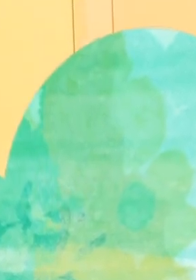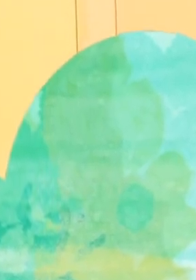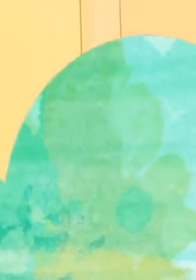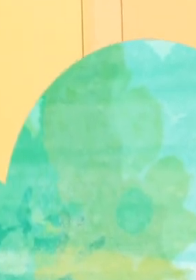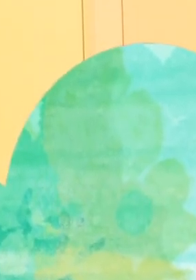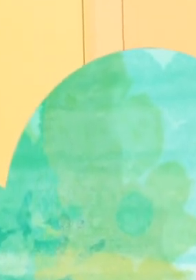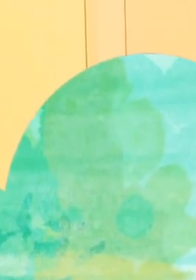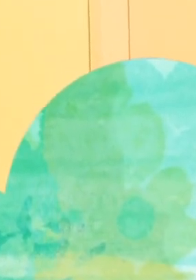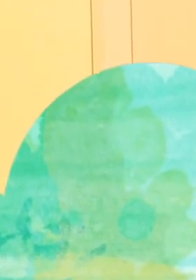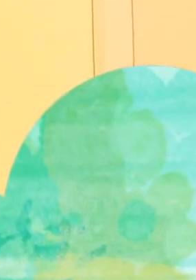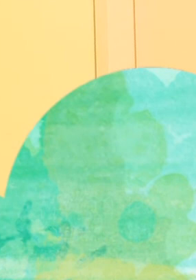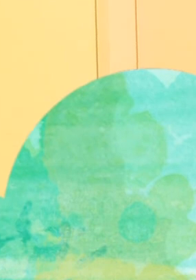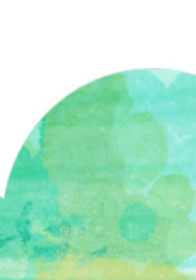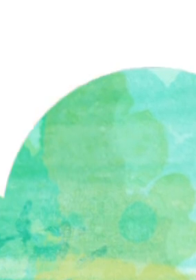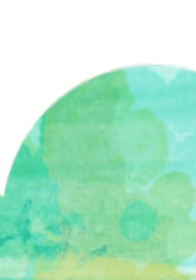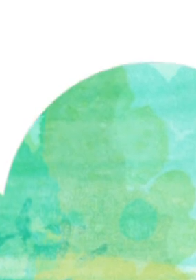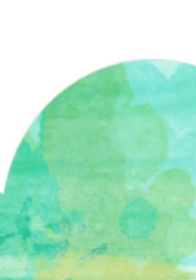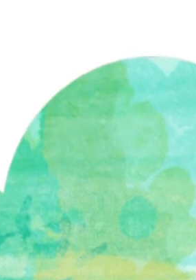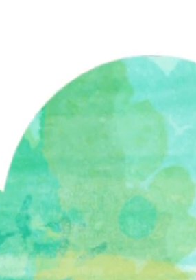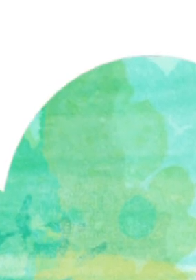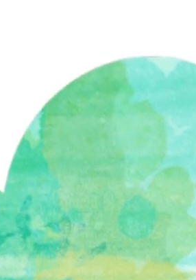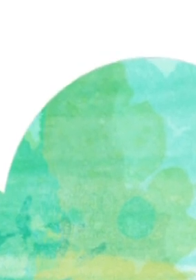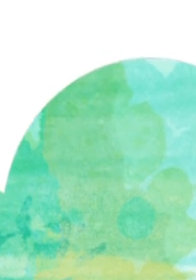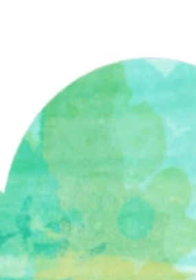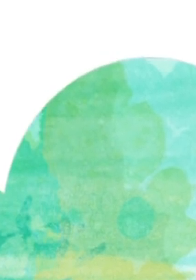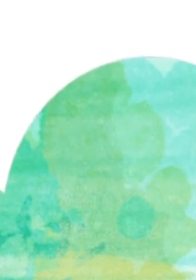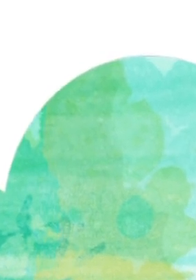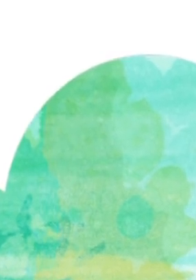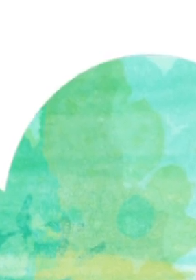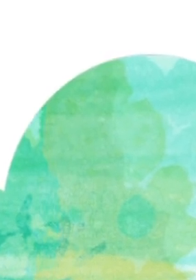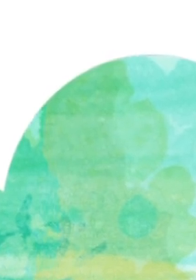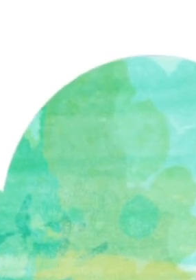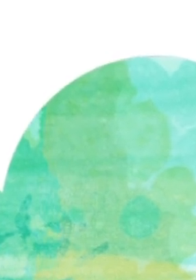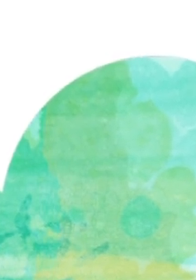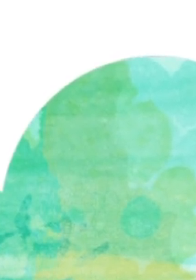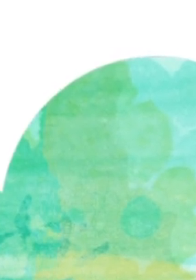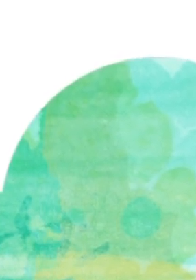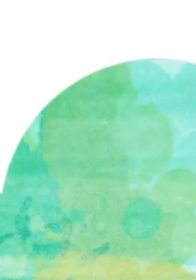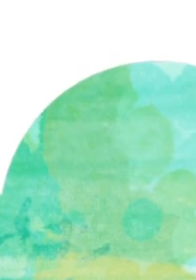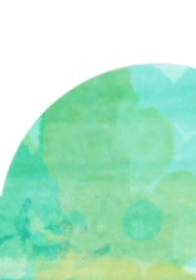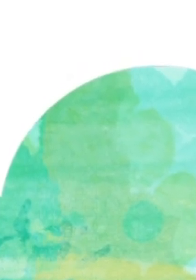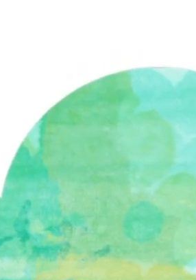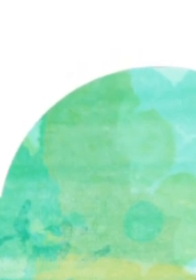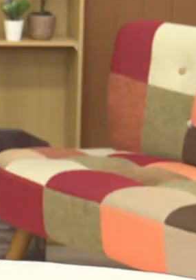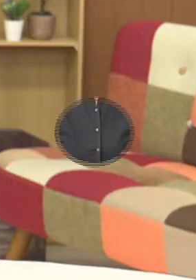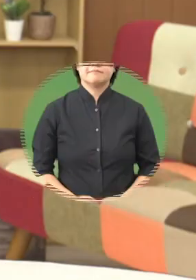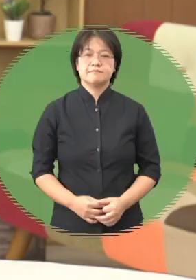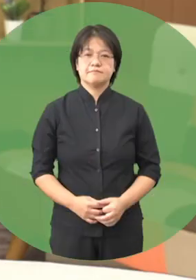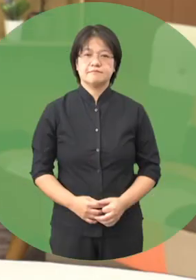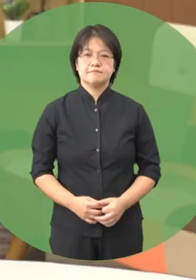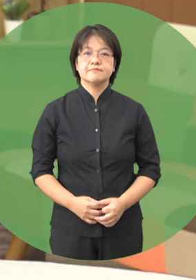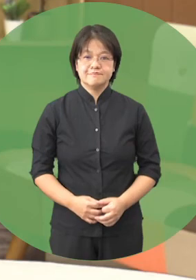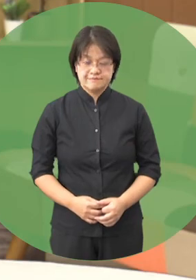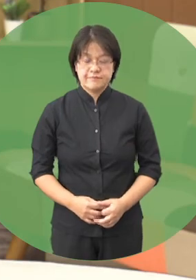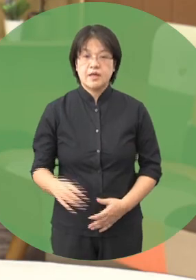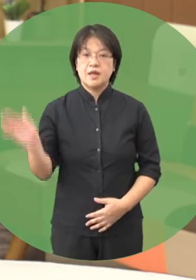6本まで雇う散文meああああああああ